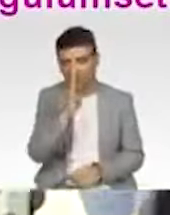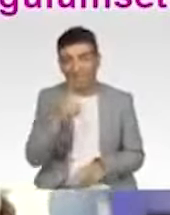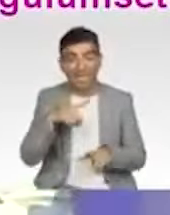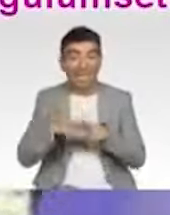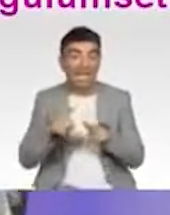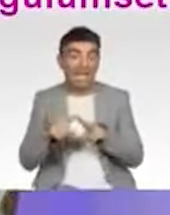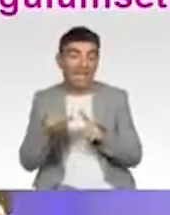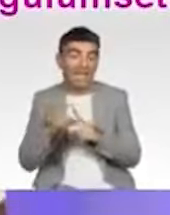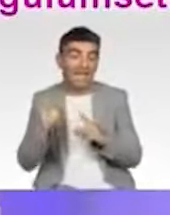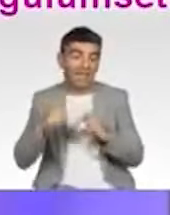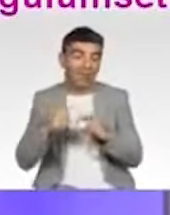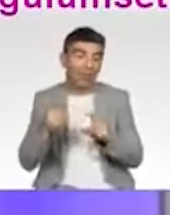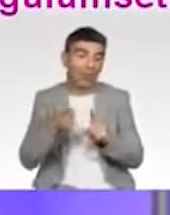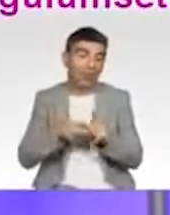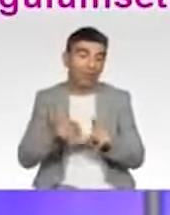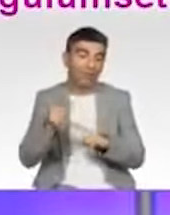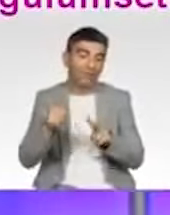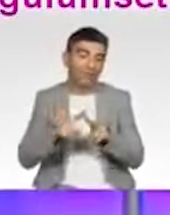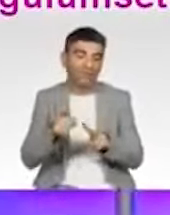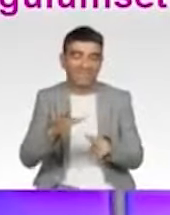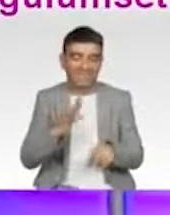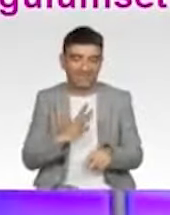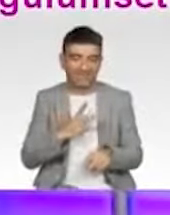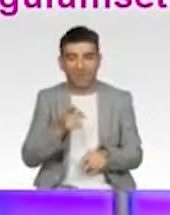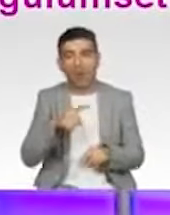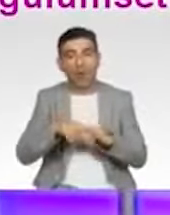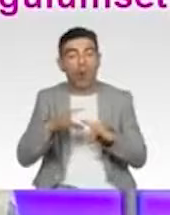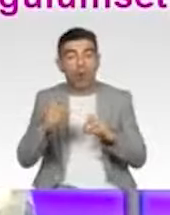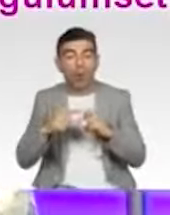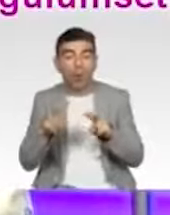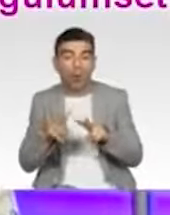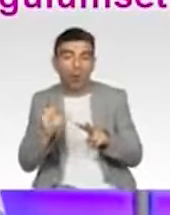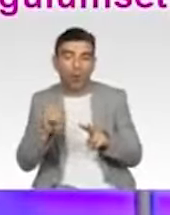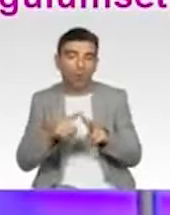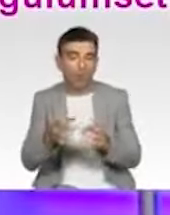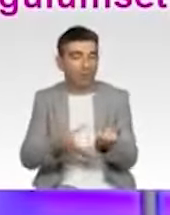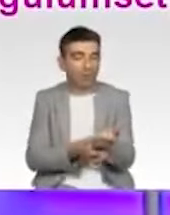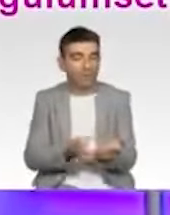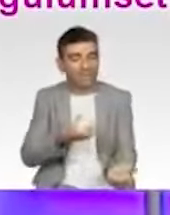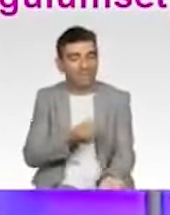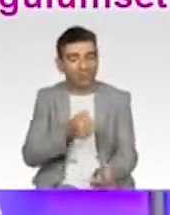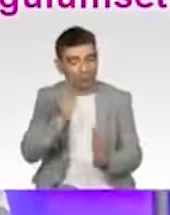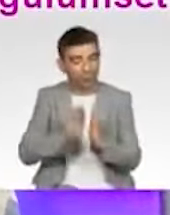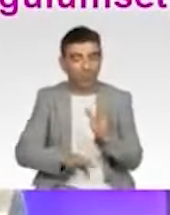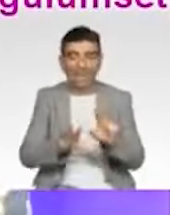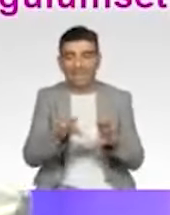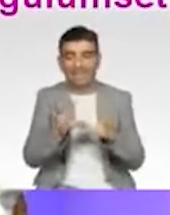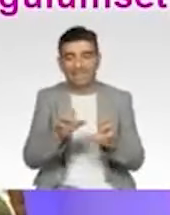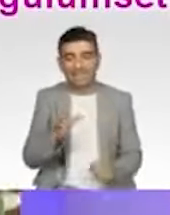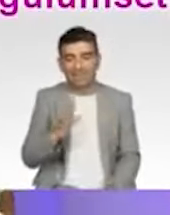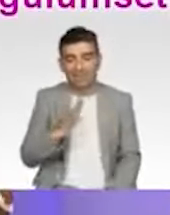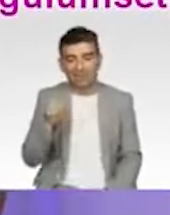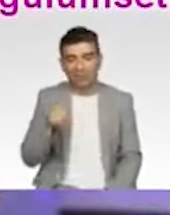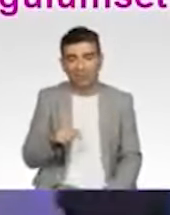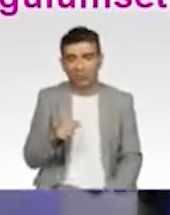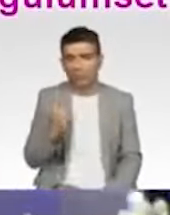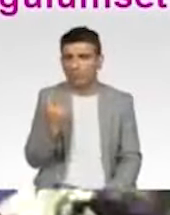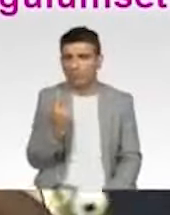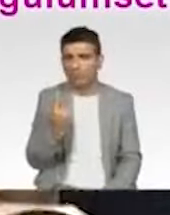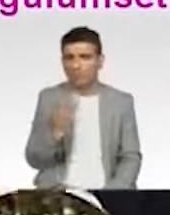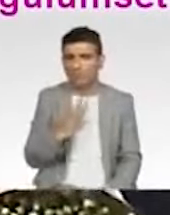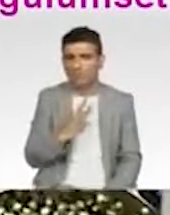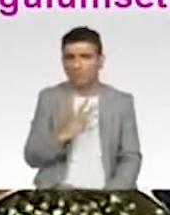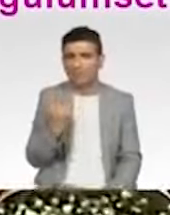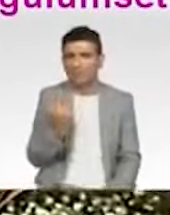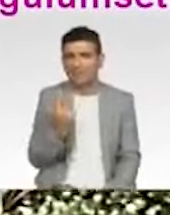bir de oksitosin hormonu var. Oksitosin hormonu özellikle hem nabız hem tansiyon düşürücü etkinliği var. Ya bunun ama da bir biyolojisi var. Ama nabız